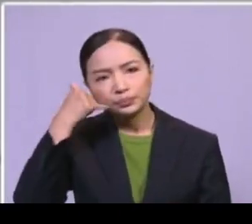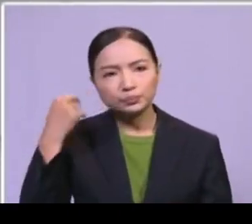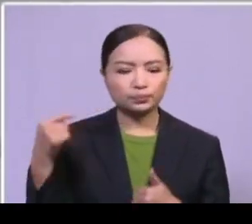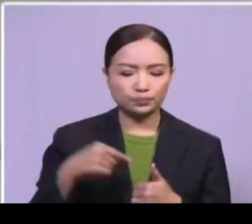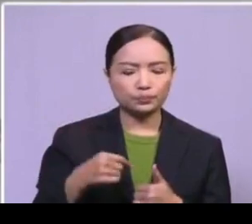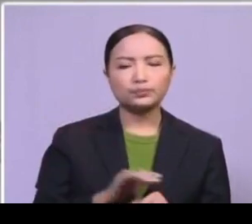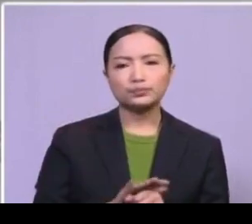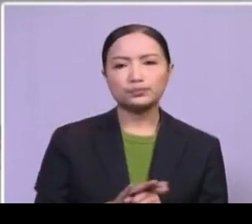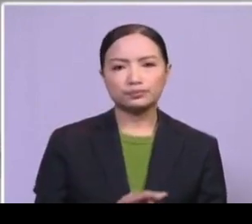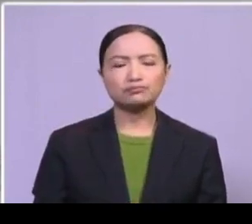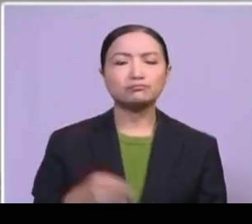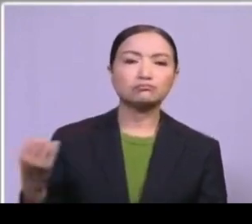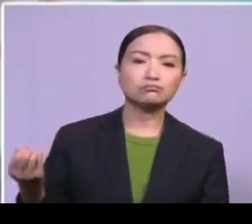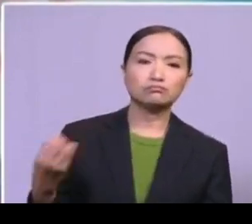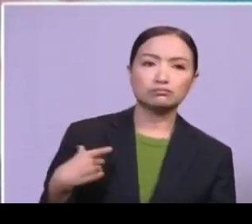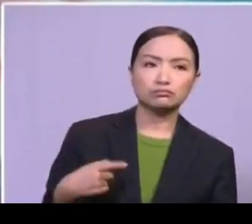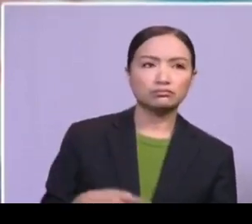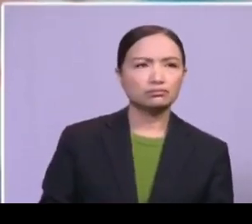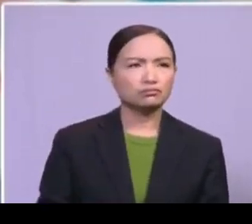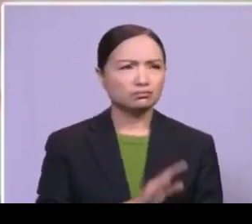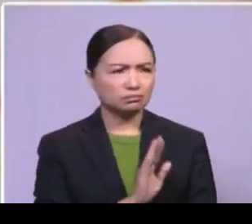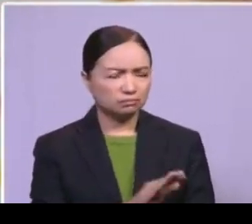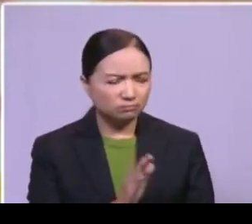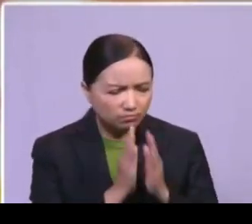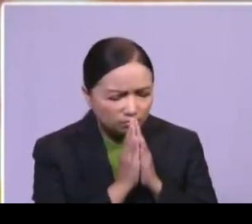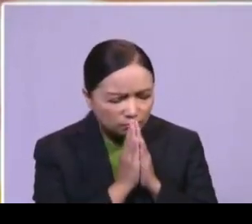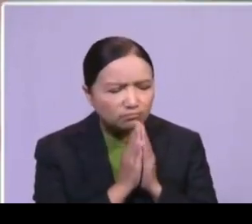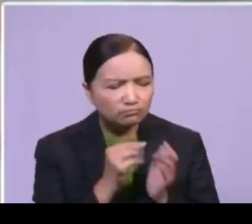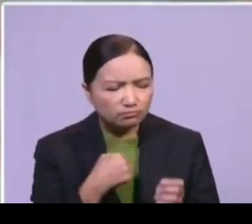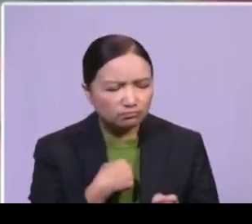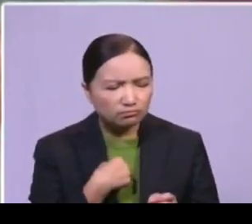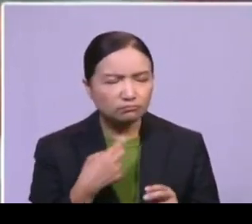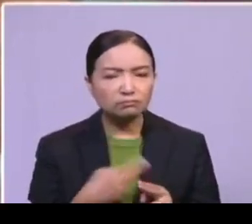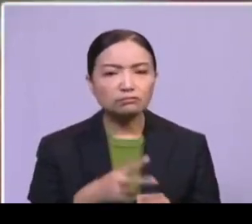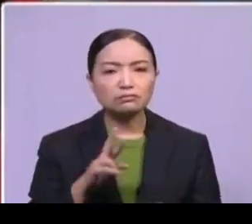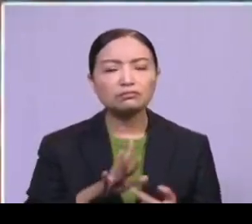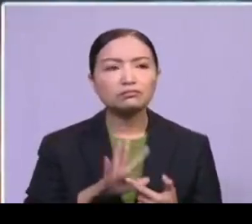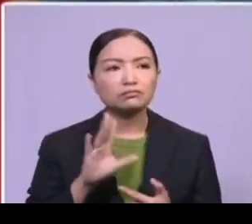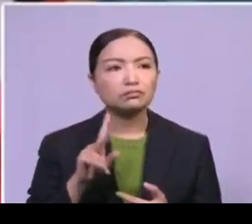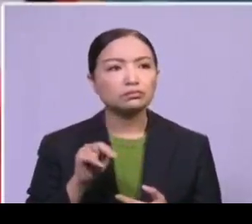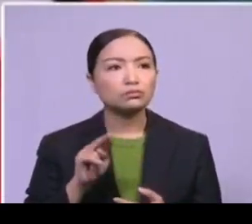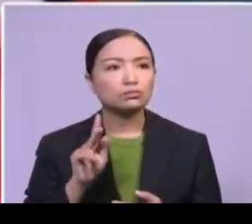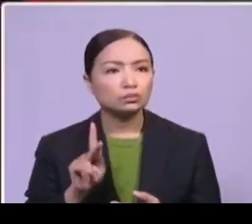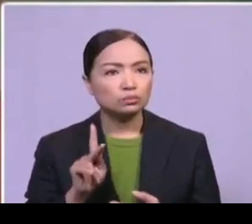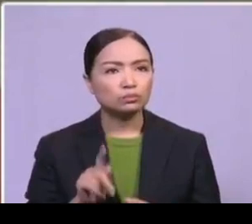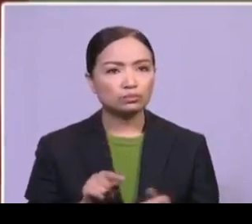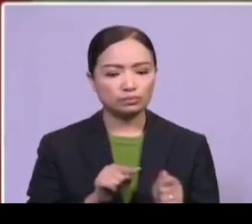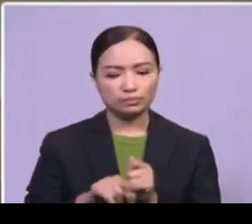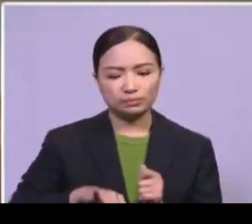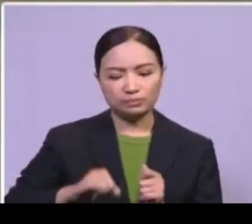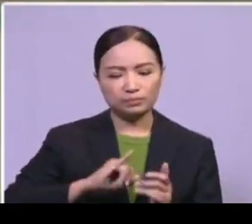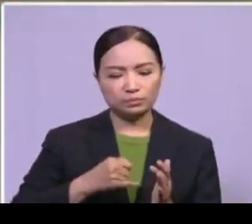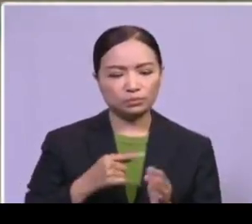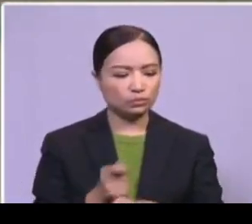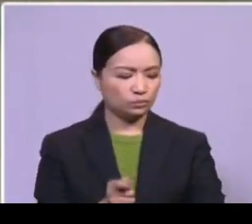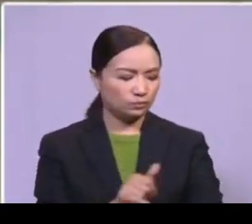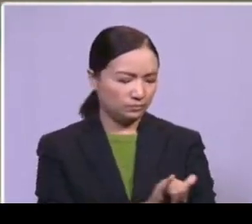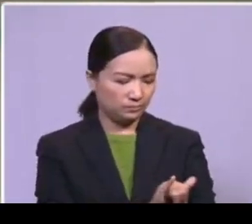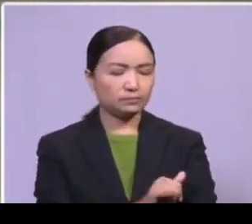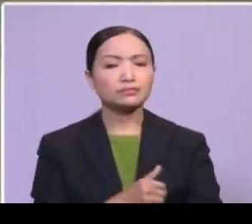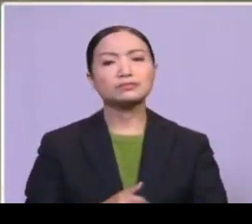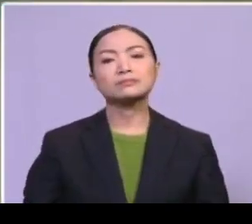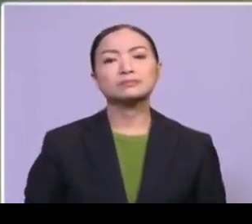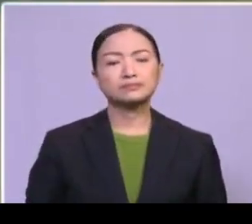พอดีครับแจ้งบอกว่าโทรมาจากทางคุณรัชนกวงศ์จากอำเภอเมืองจังหวัดอยุธยานะ